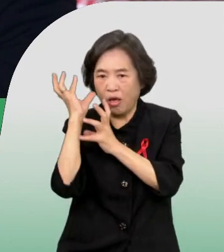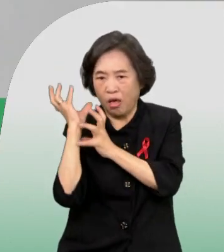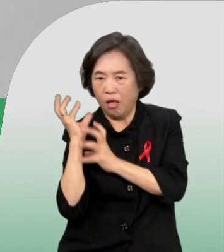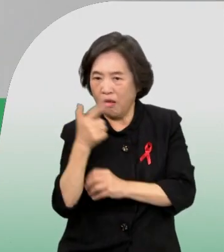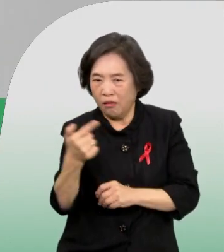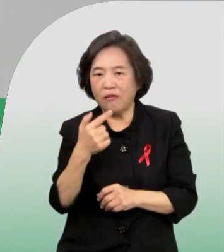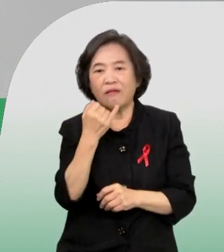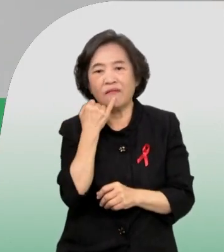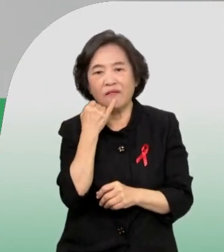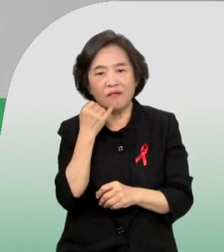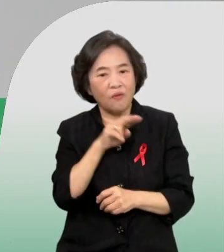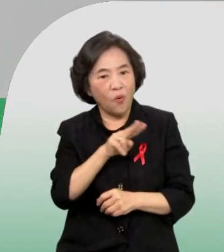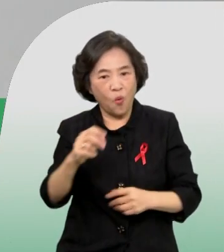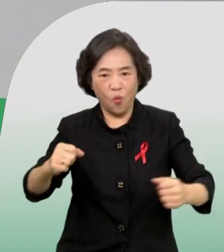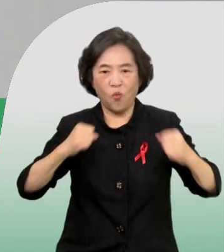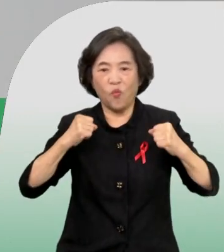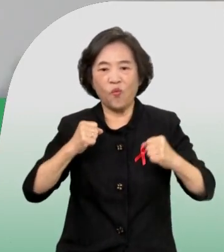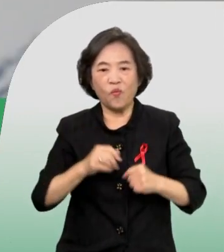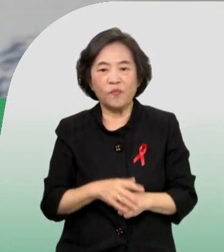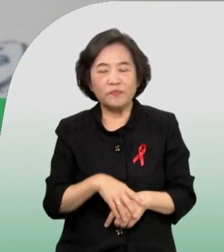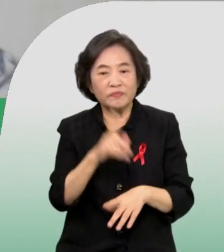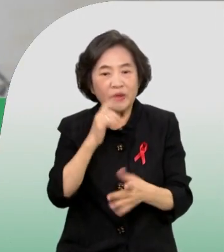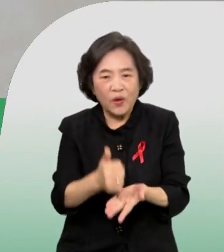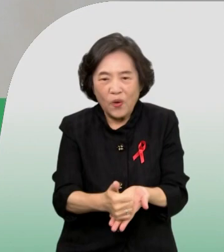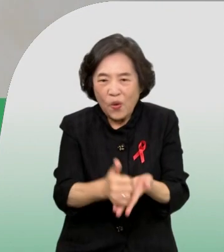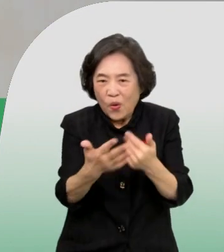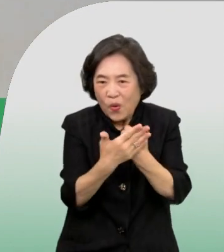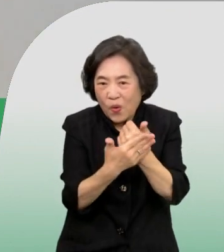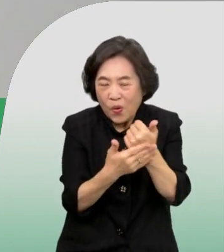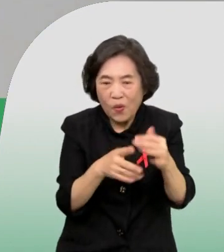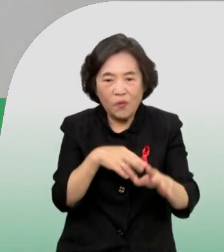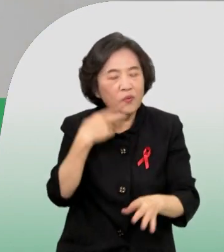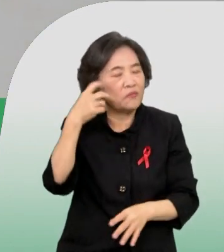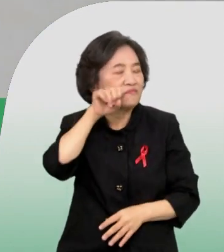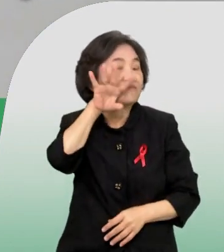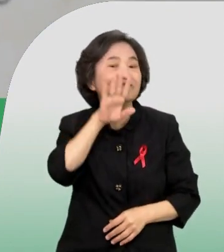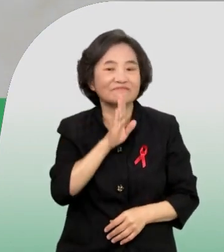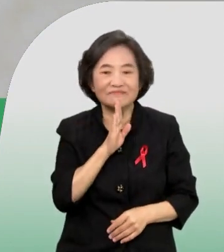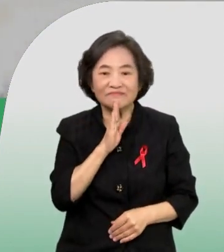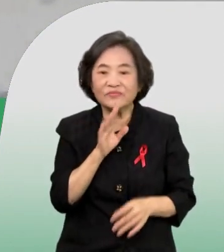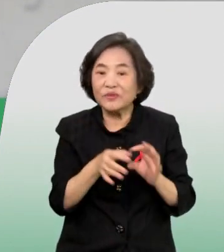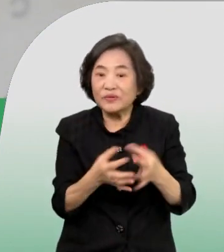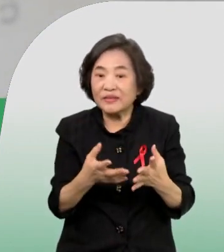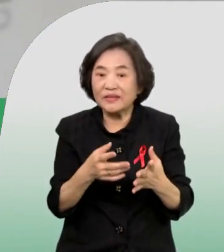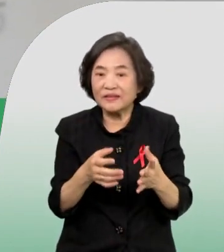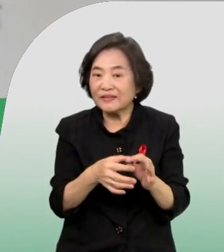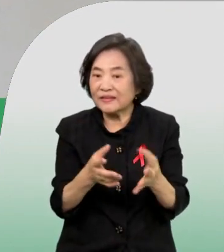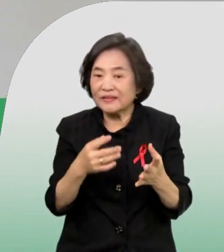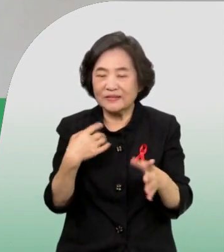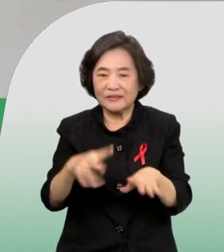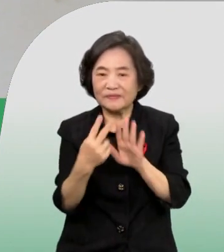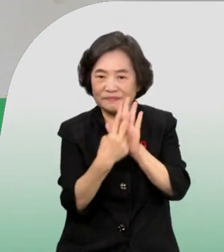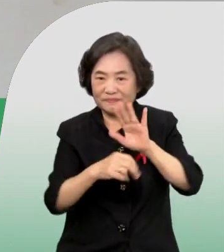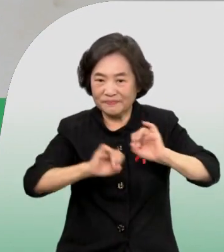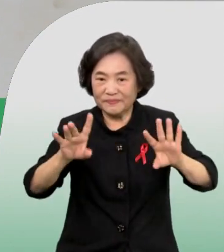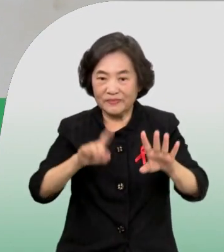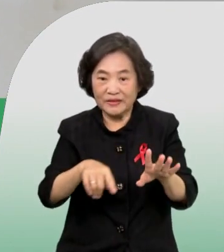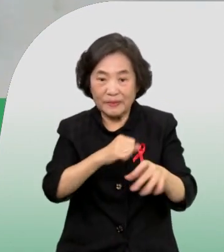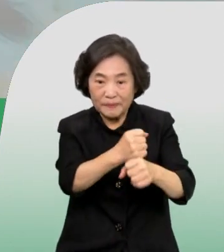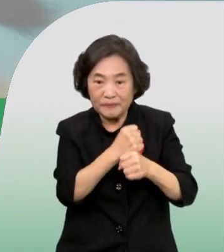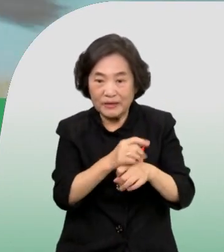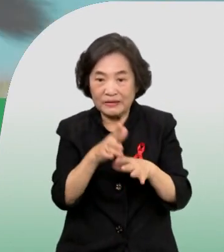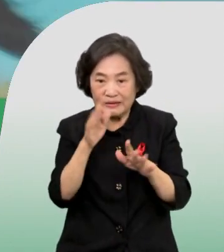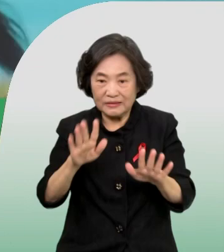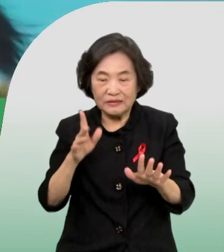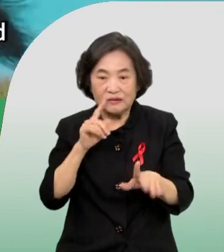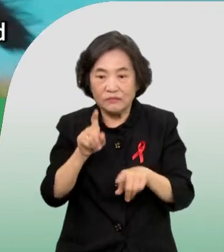strong. 冰島馬為安全貴，本冰島人始度驕傲。特别嘅蔬菜，含有更多冰岛马省内独